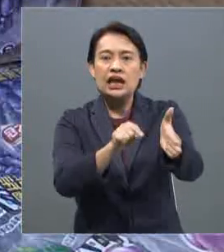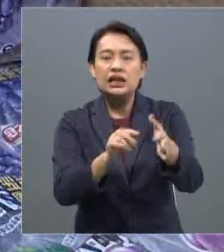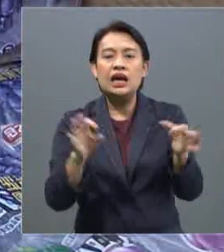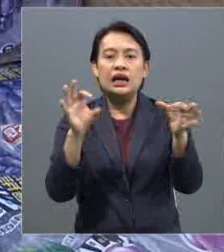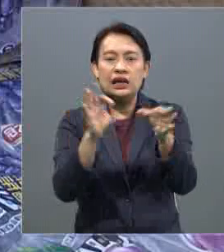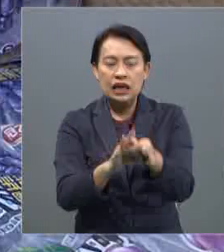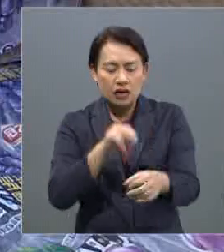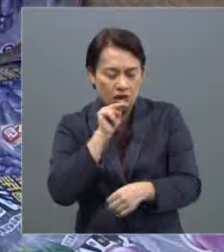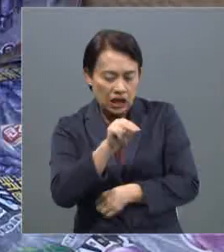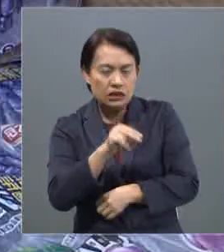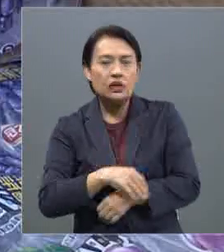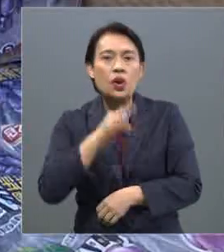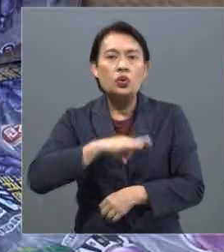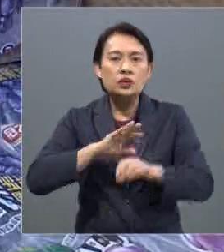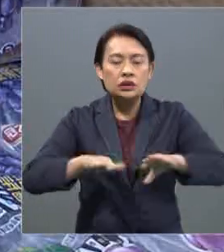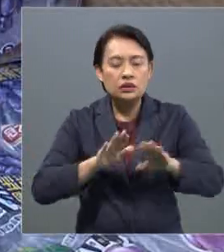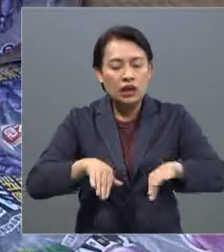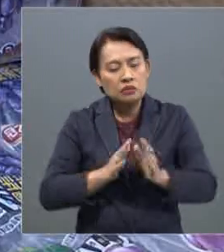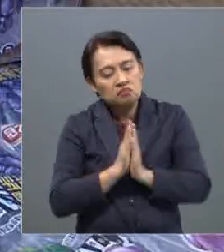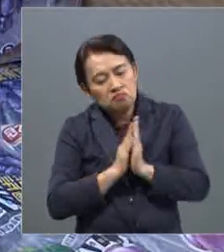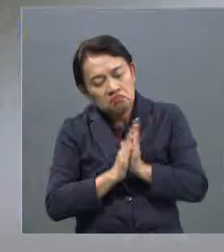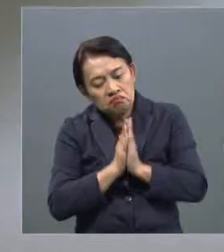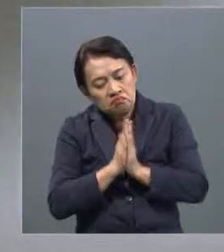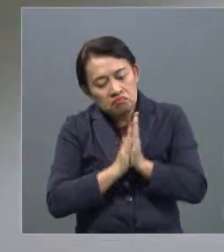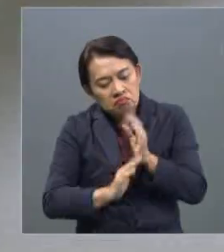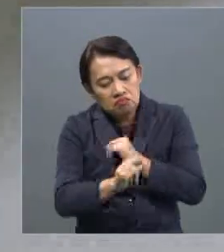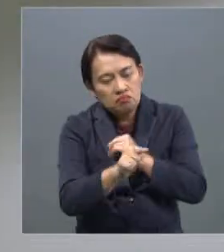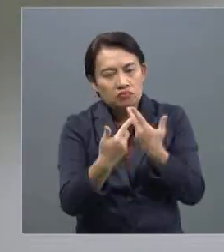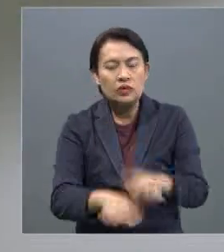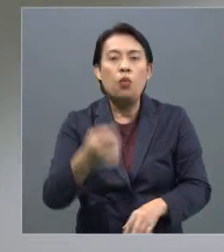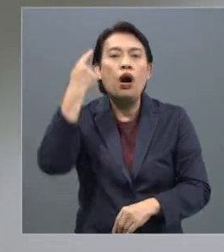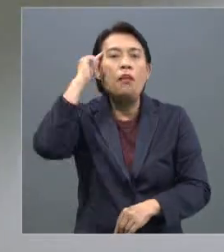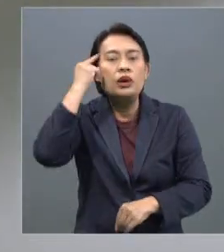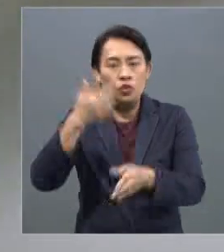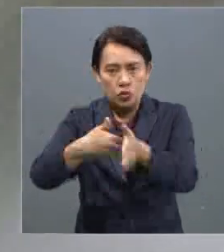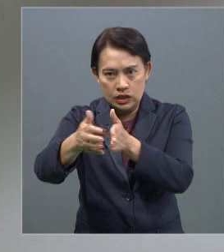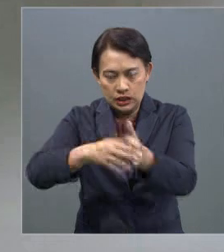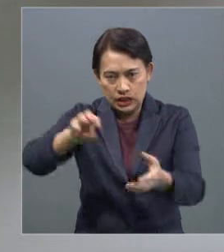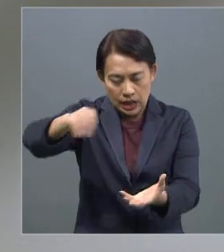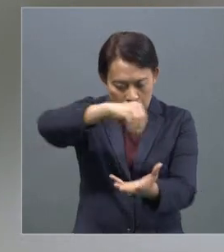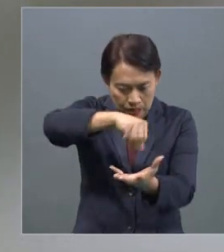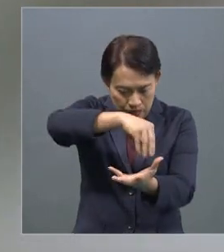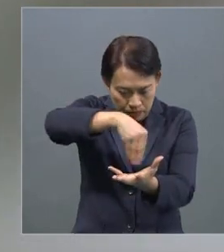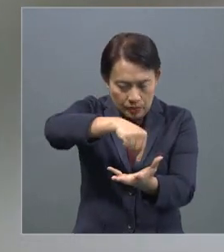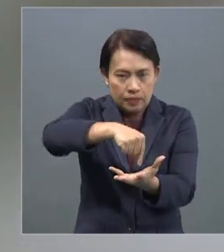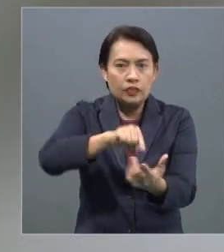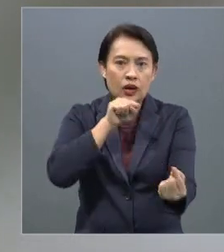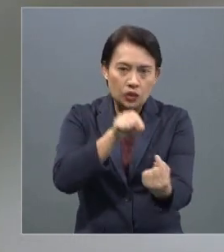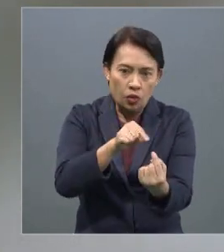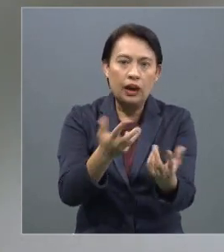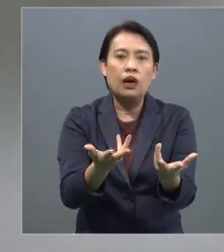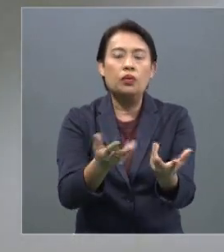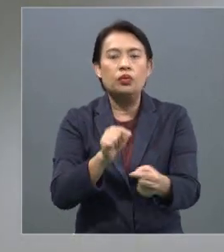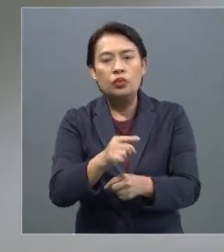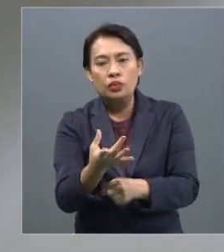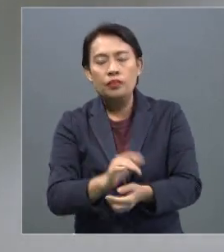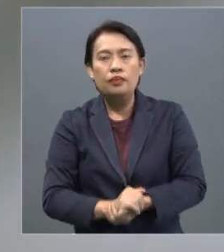ล่อตาล่อใจไงแต่ทีนี้เราไม่รู้ว่าสีที่เขาผสมเนี่ยมันเป็นสีผสมอาหารมีปริมาณเกินกำหนดเนี่ยเห็นมั้ยน้ำ